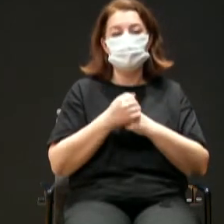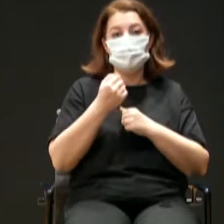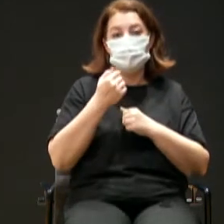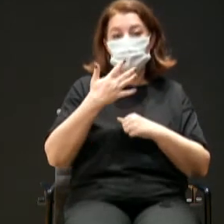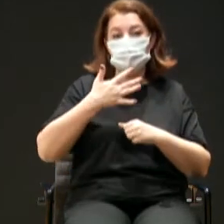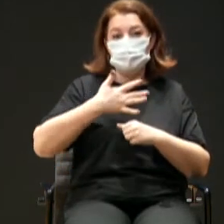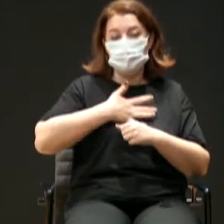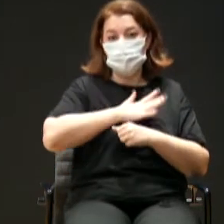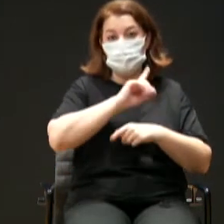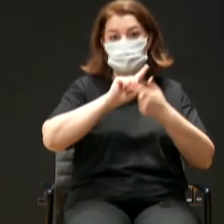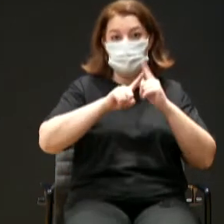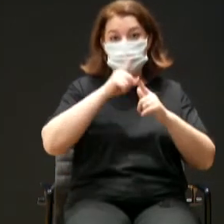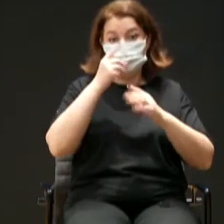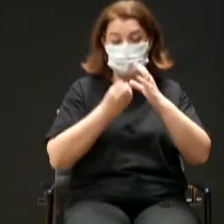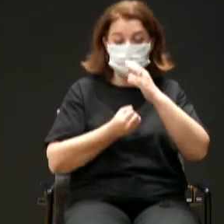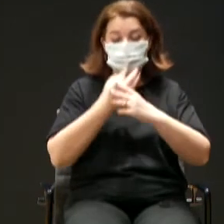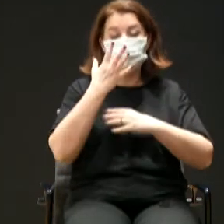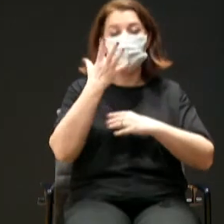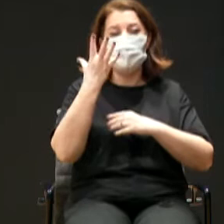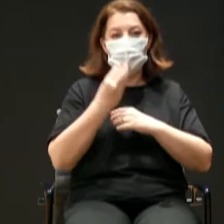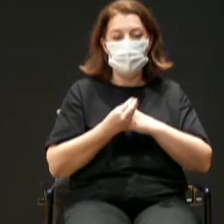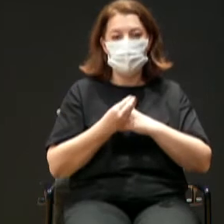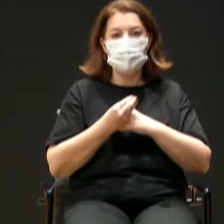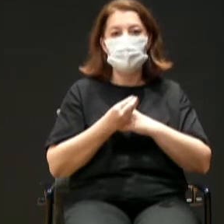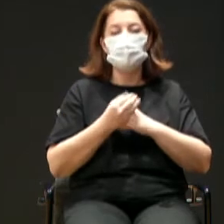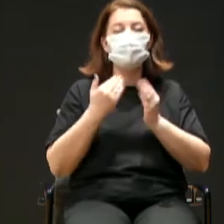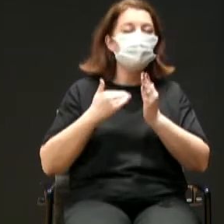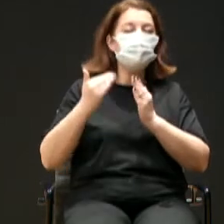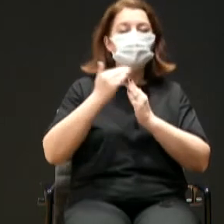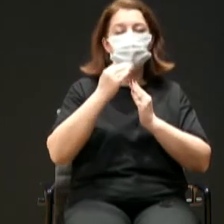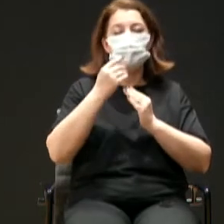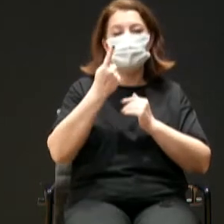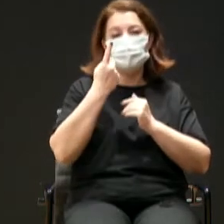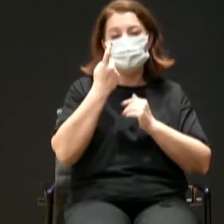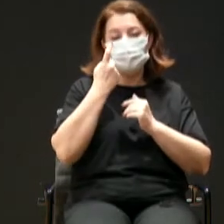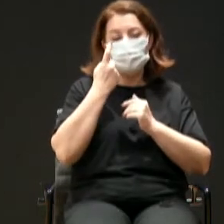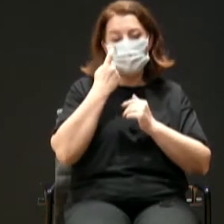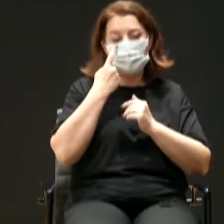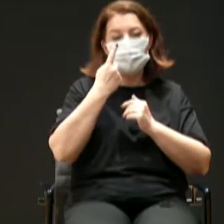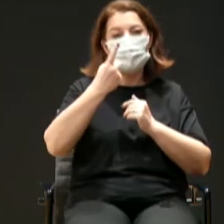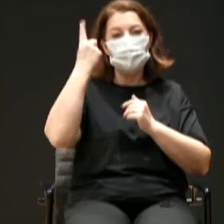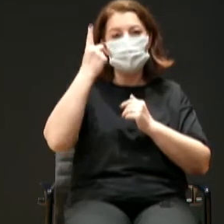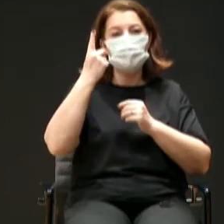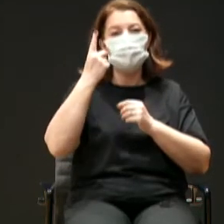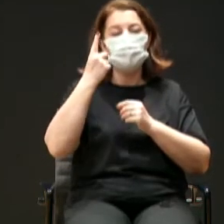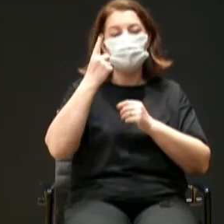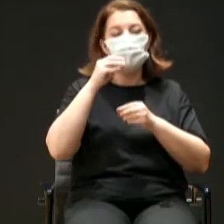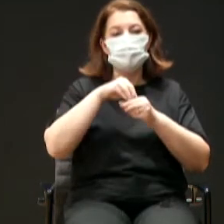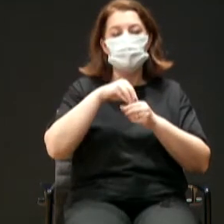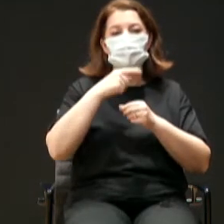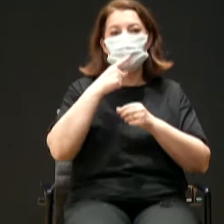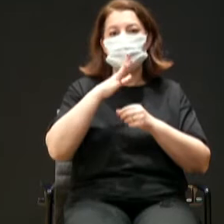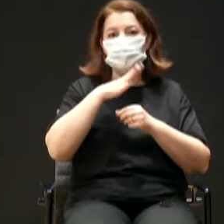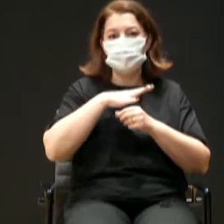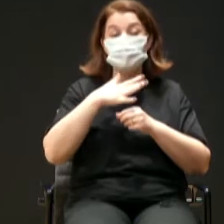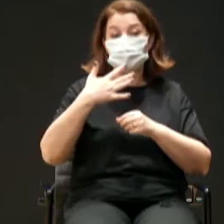Cumhuriyet Halk Partisi'nin kurucusu olan Ulu Önder Mustafa Kemal Atatürk'le bitirmek istiyorum.